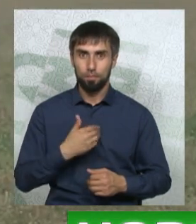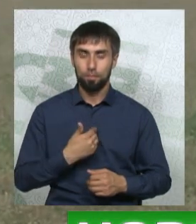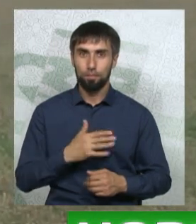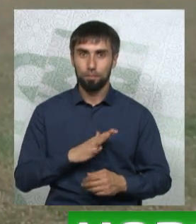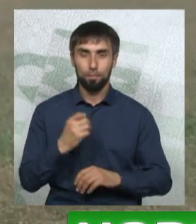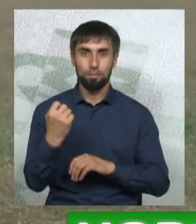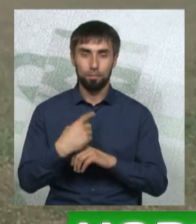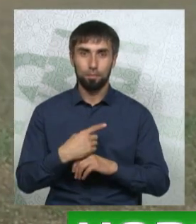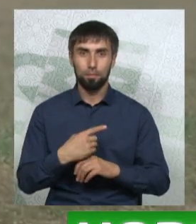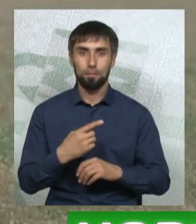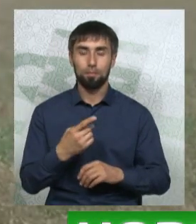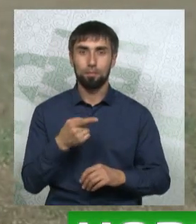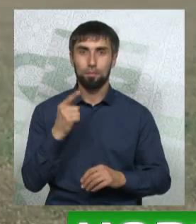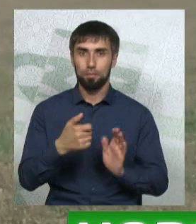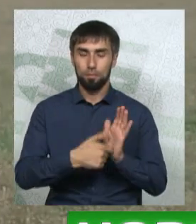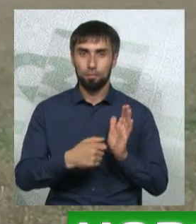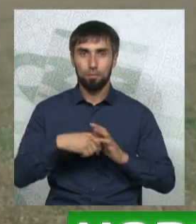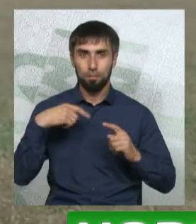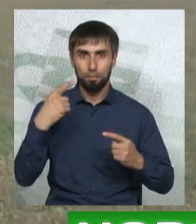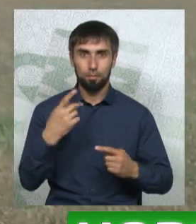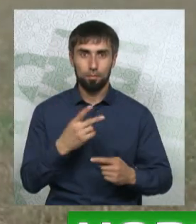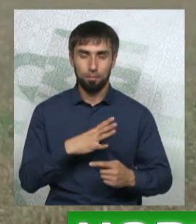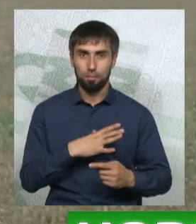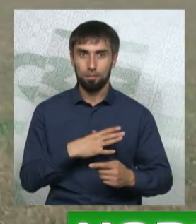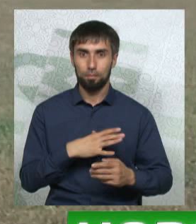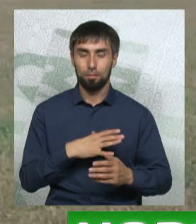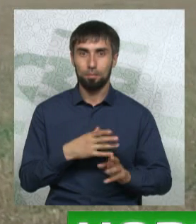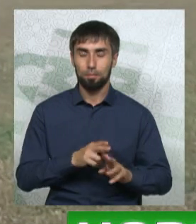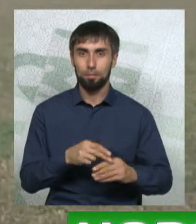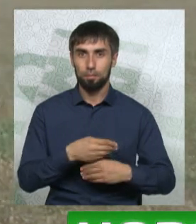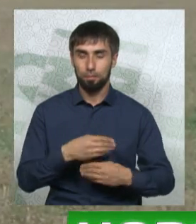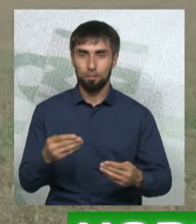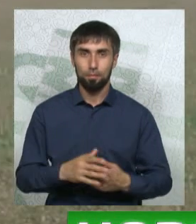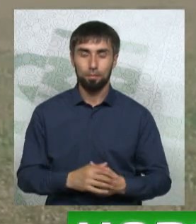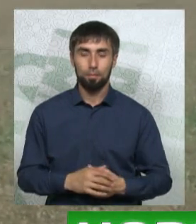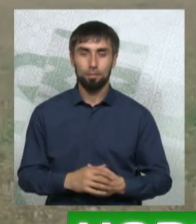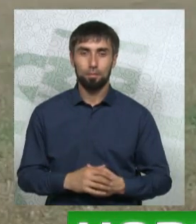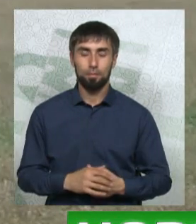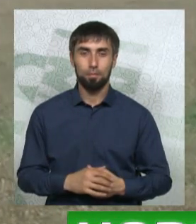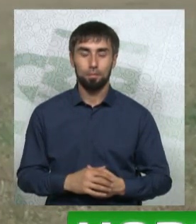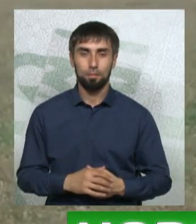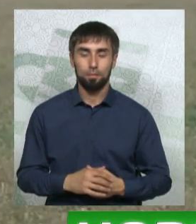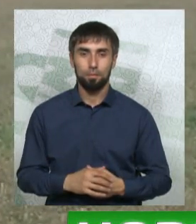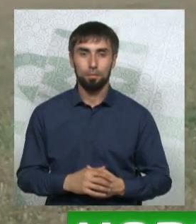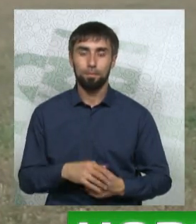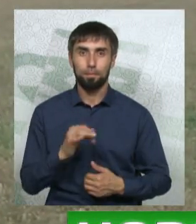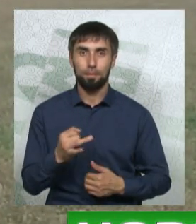на поставку 1600 голов мелкорогатого скота от нашего благотворительного фонда.